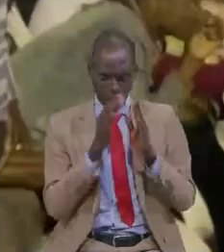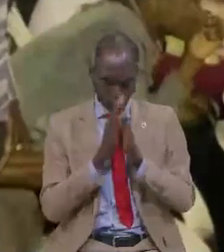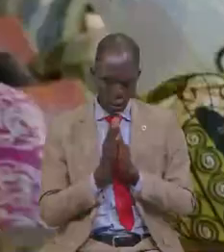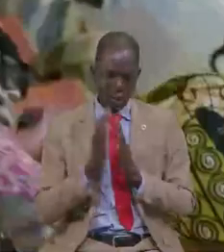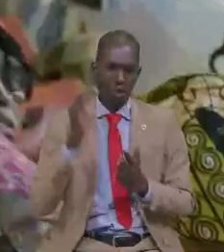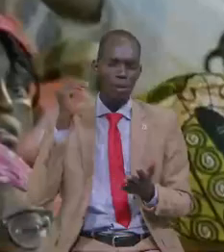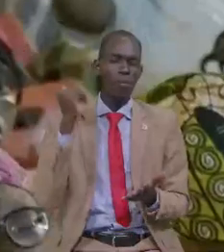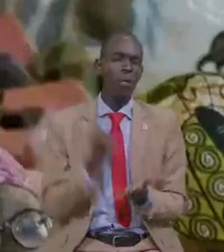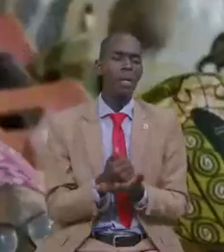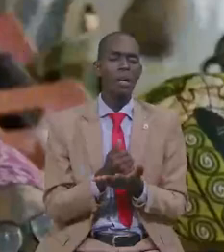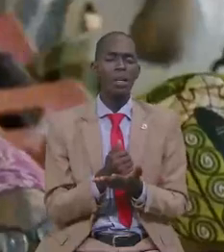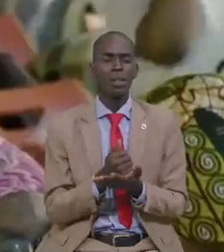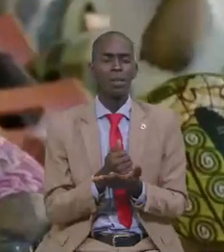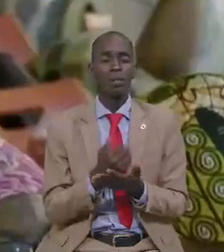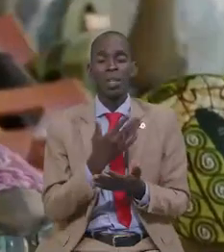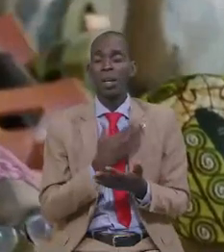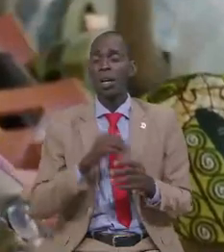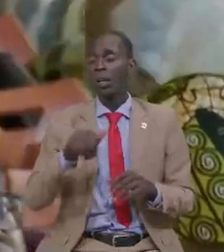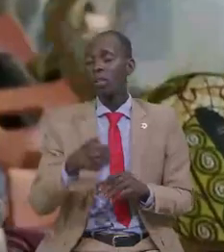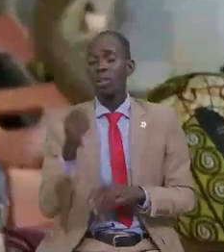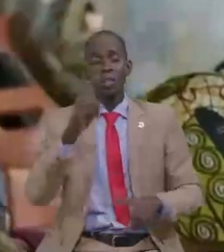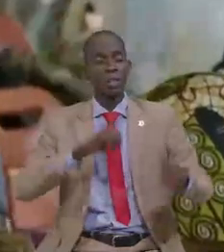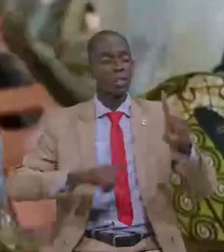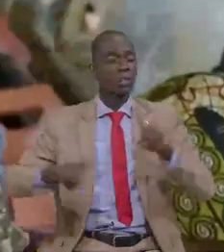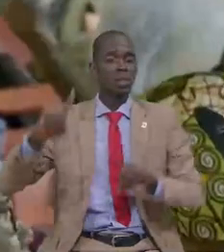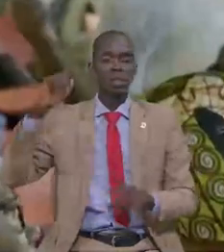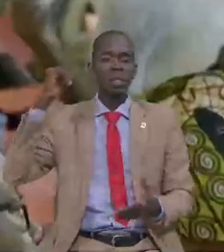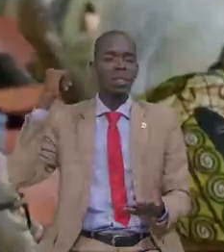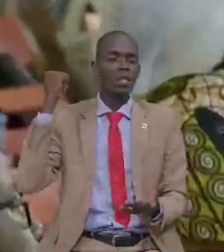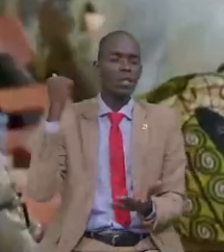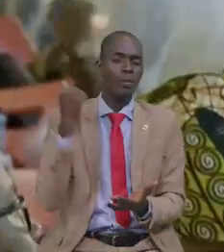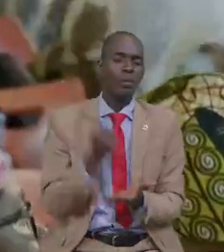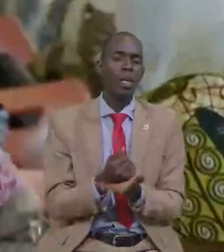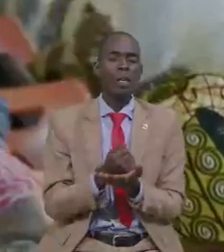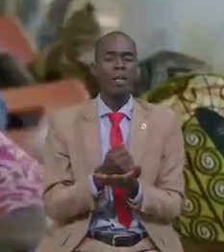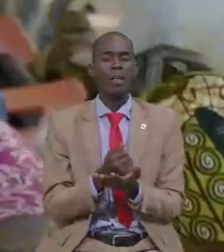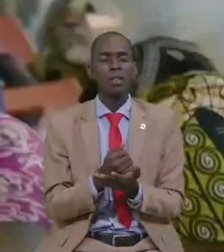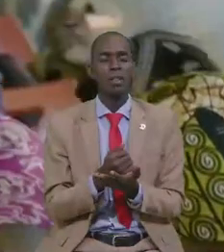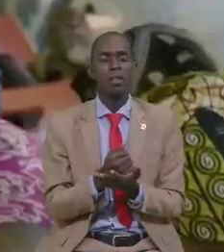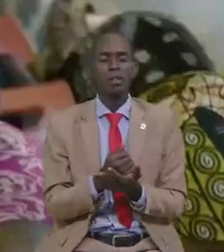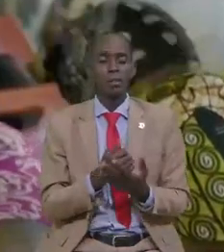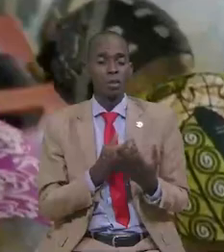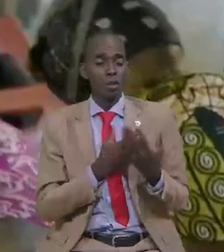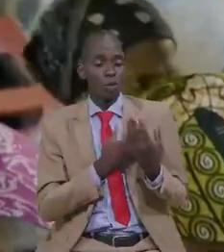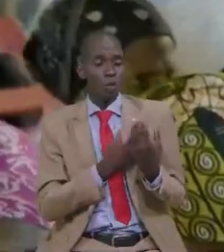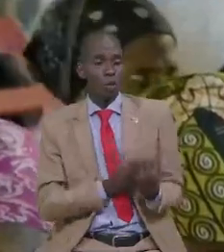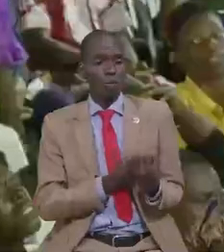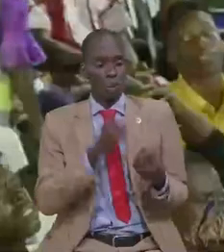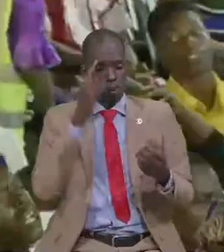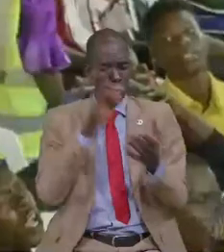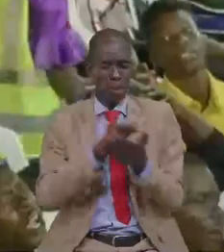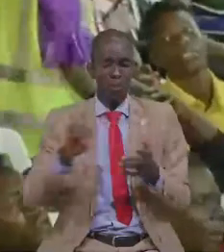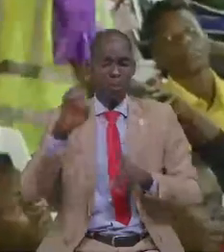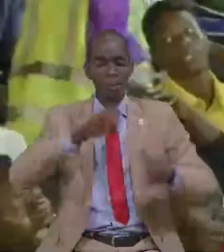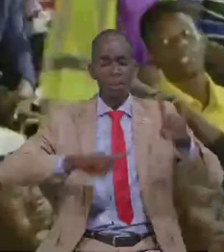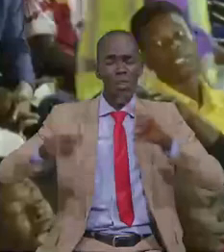Jésus, nous prions. Un autre Amen. une